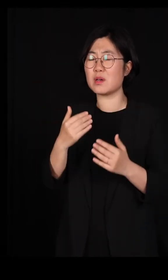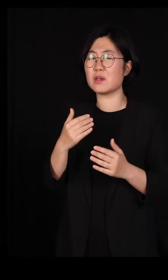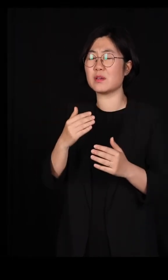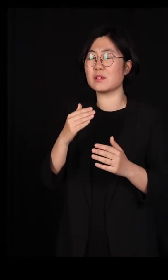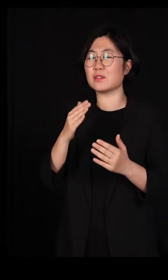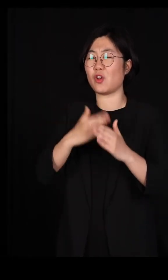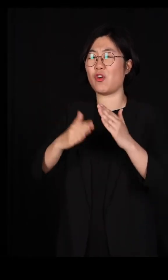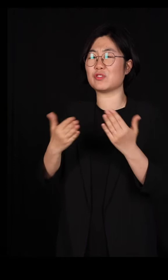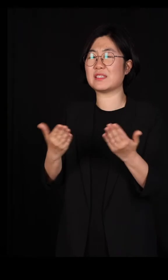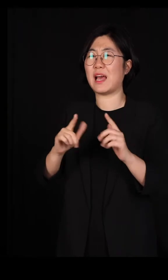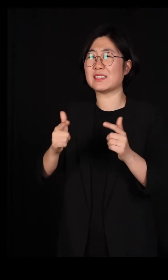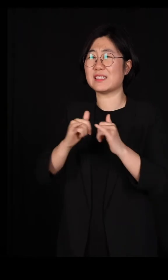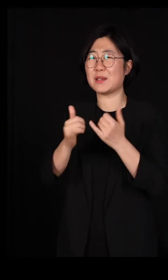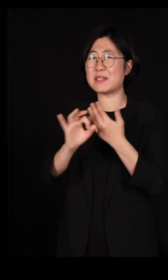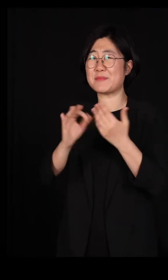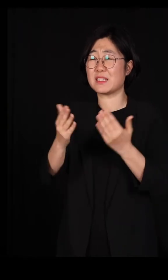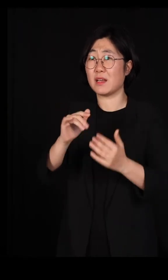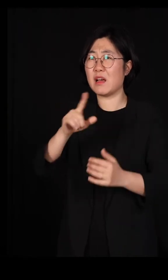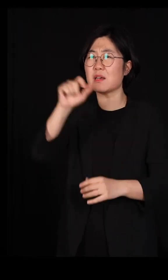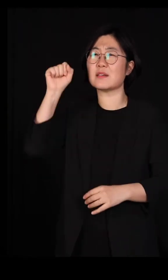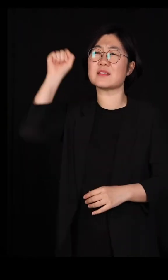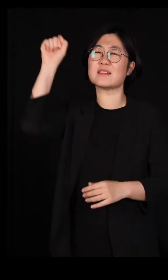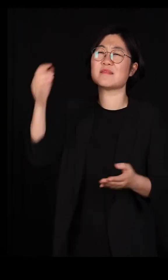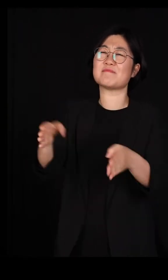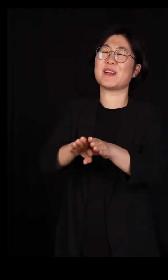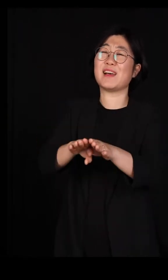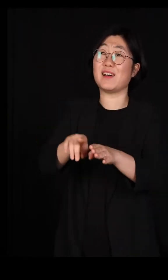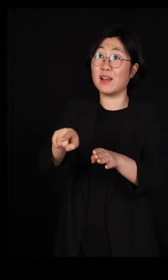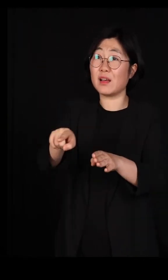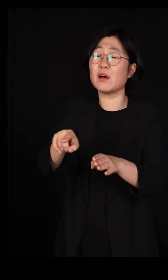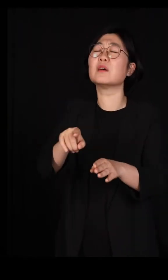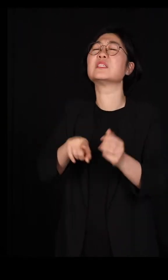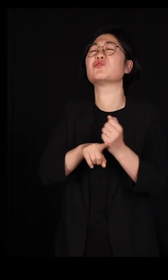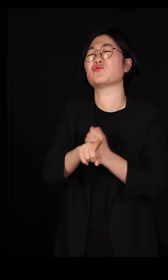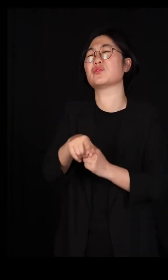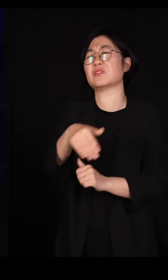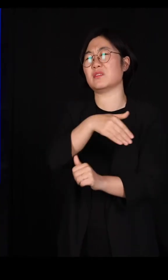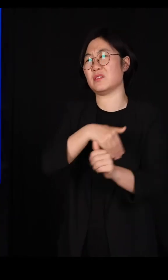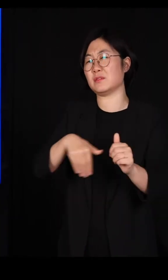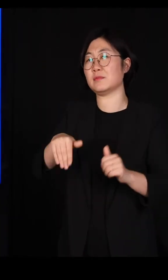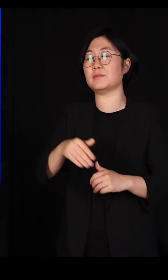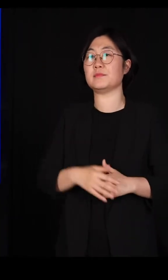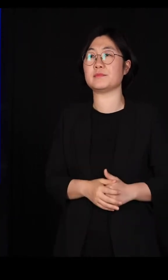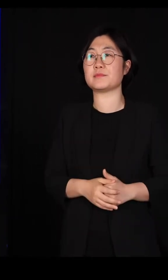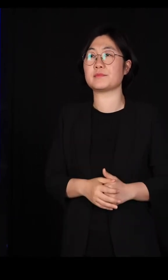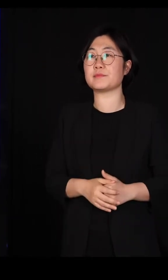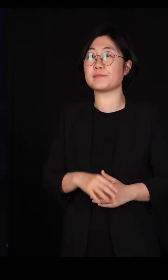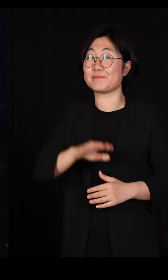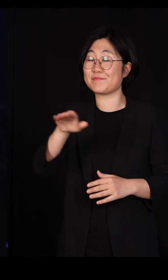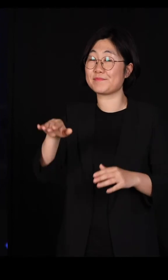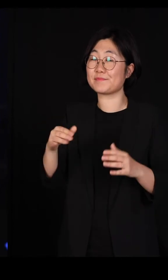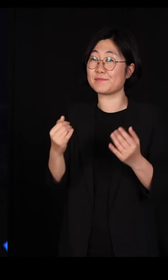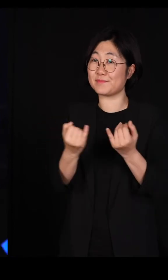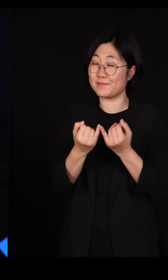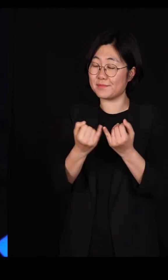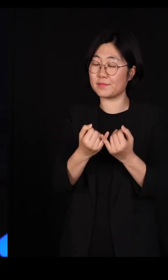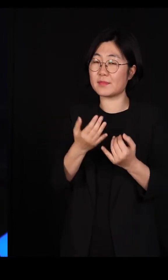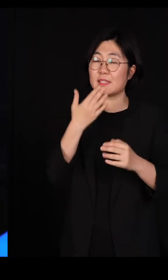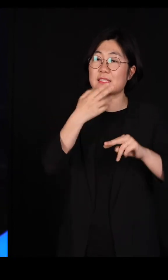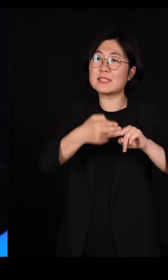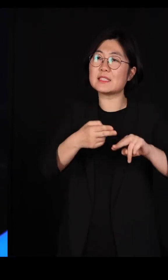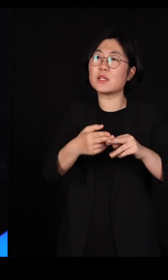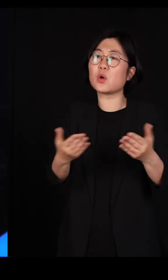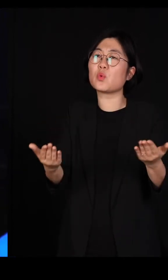비정규직 노동자분들이 왜 파업을 했는지 바로 이런 현실 때문입니다. 네, 우리가 이렇게 여성이